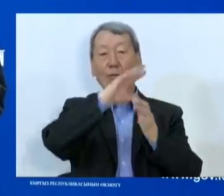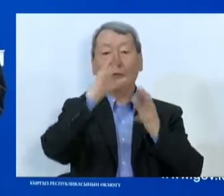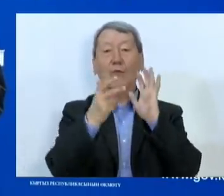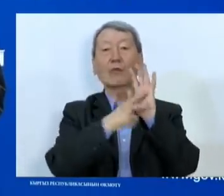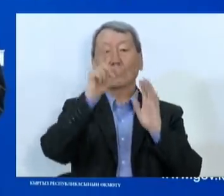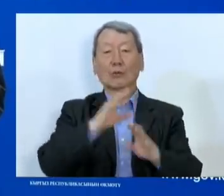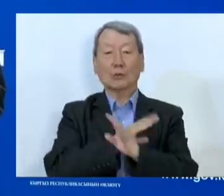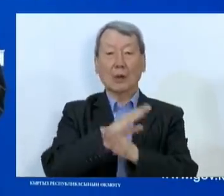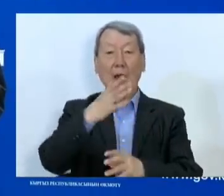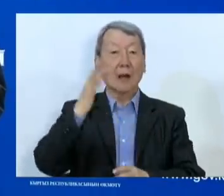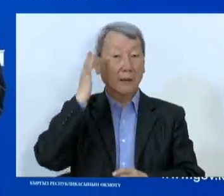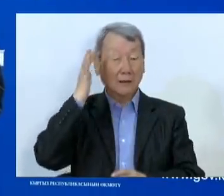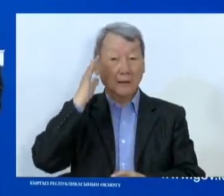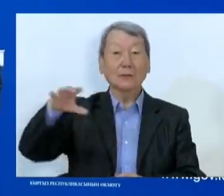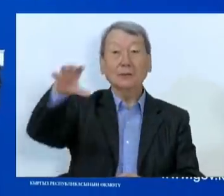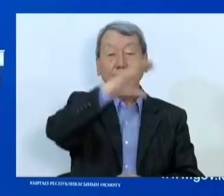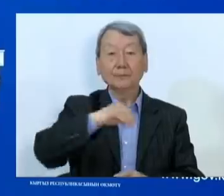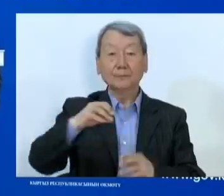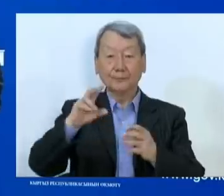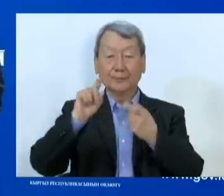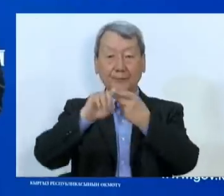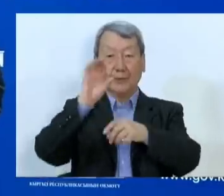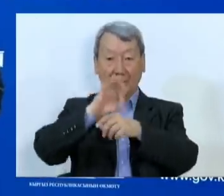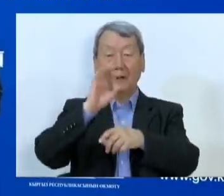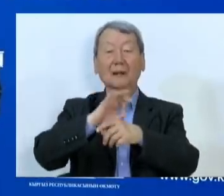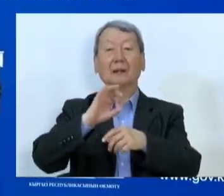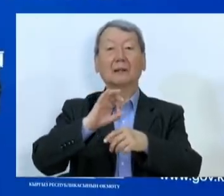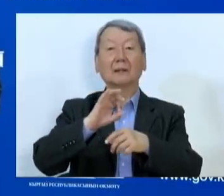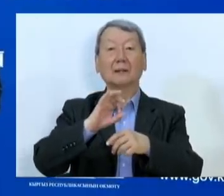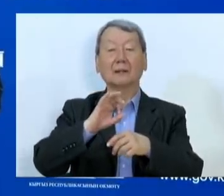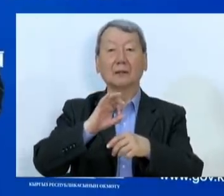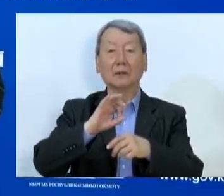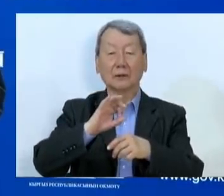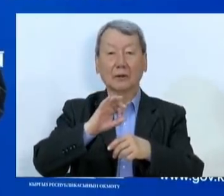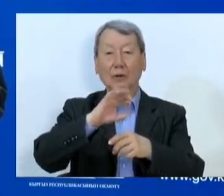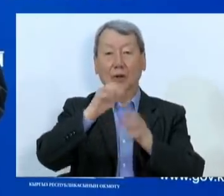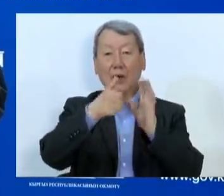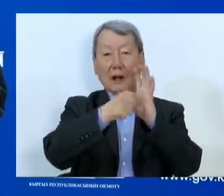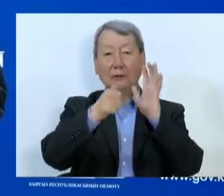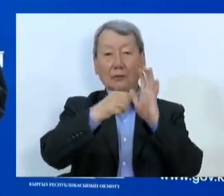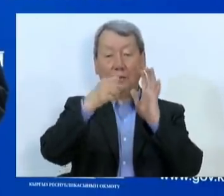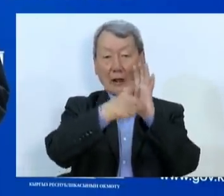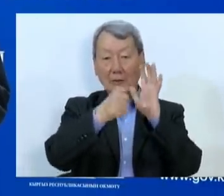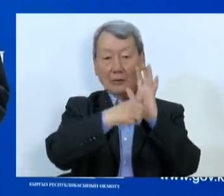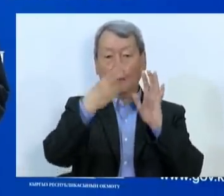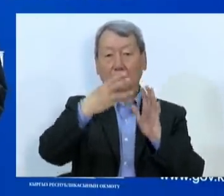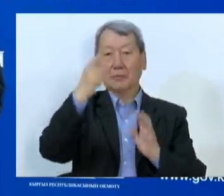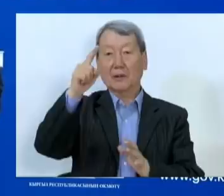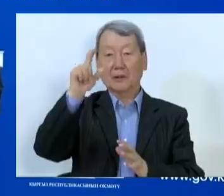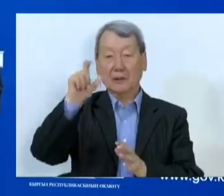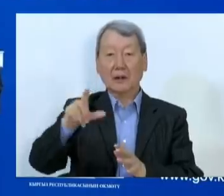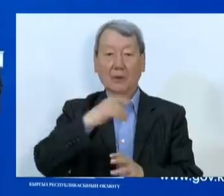болду. Кыргызстанда тастыкталган COVID-19 инфекциясынын жалпы учуру 631